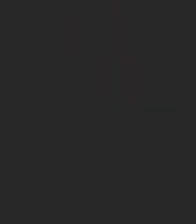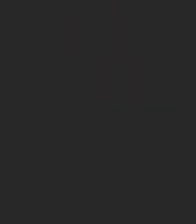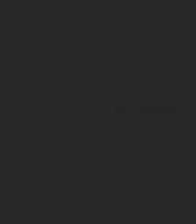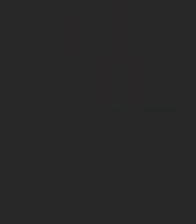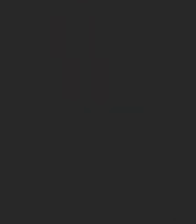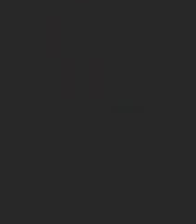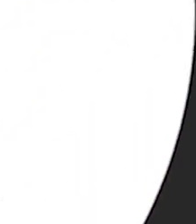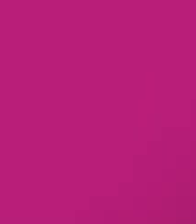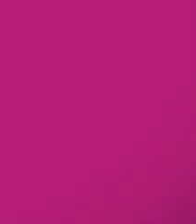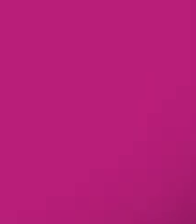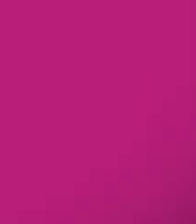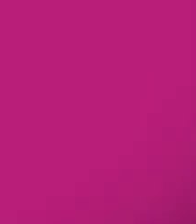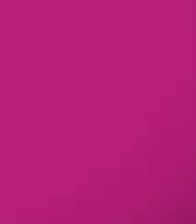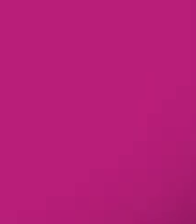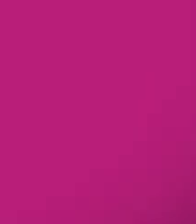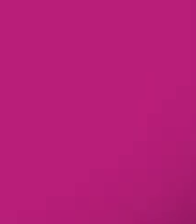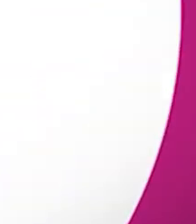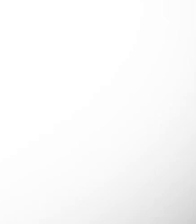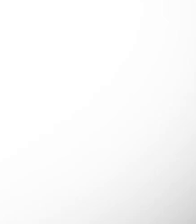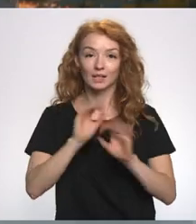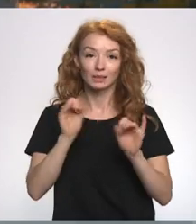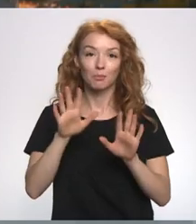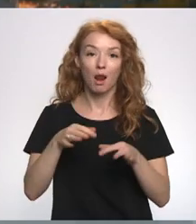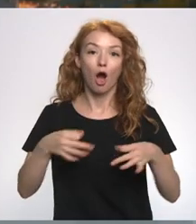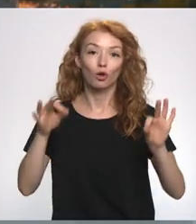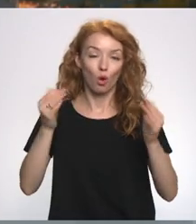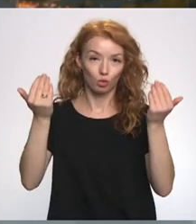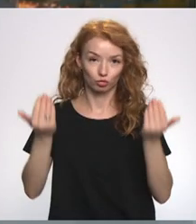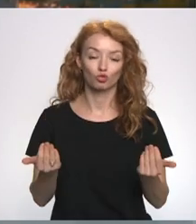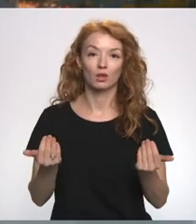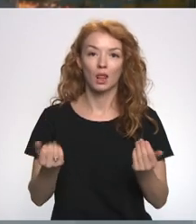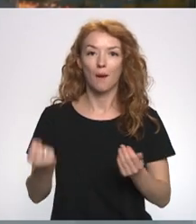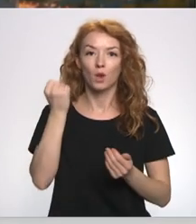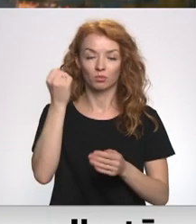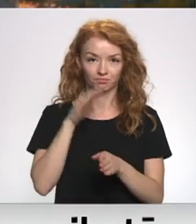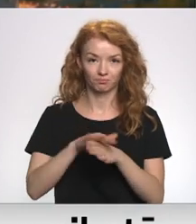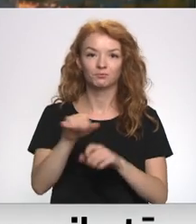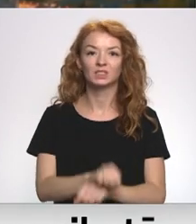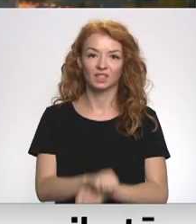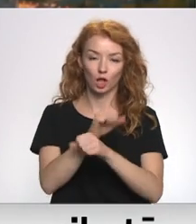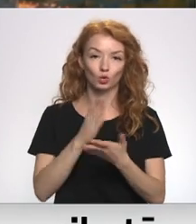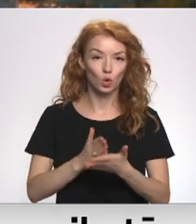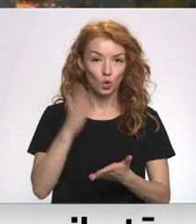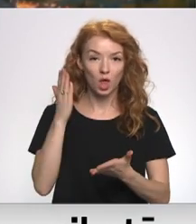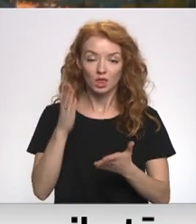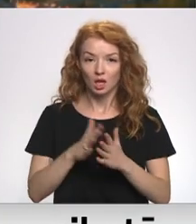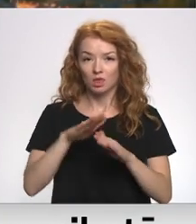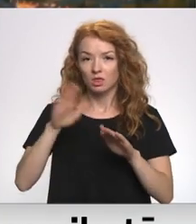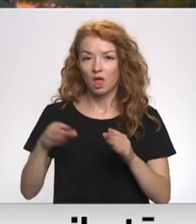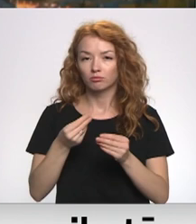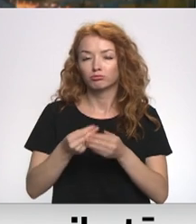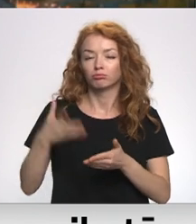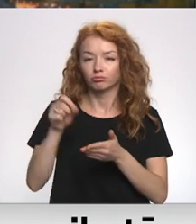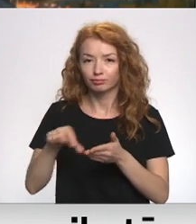Re, viss ēters ir te! Draudi ir piepildījušies, streiks notiek. Strauji augošā inflācija uz